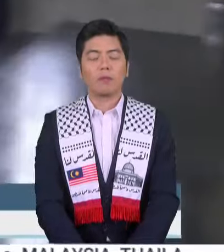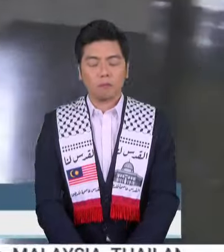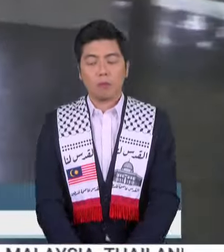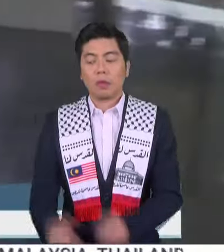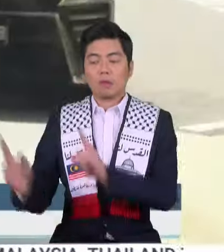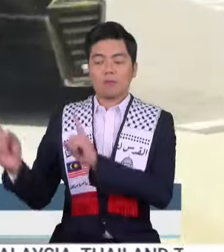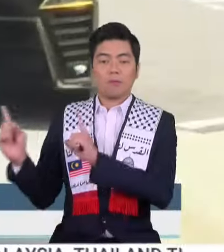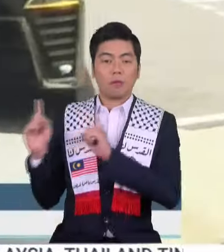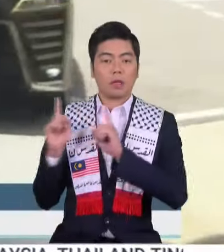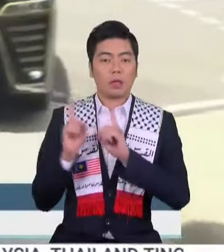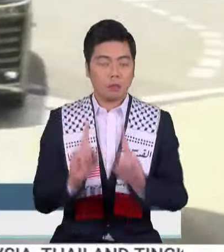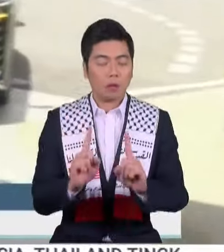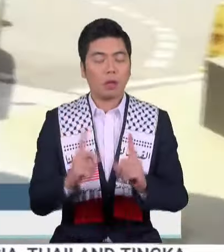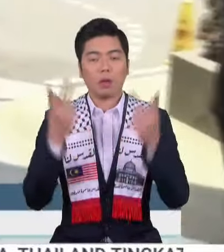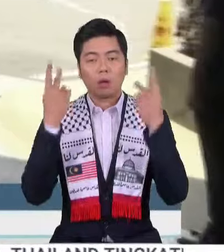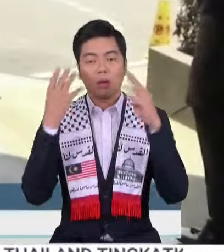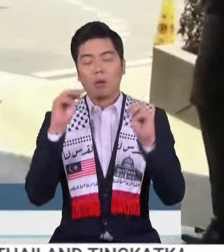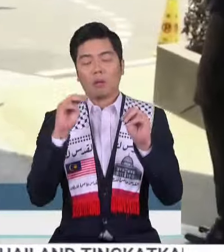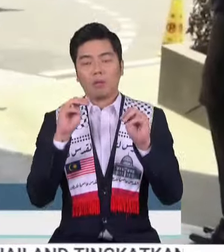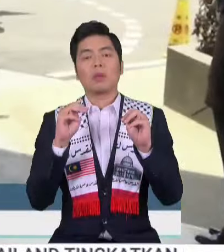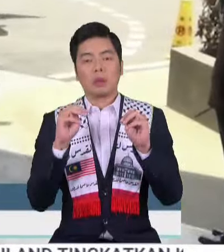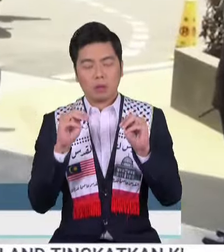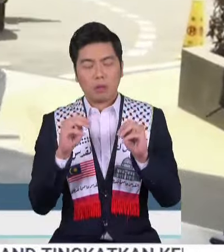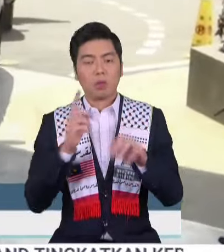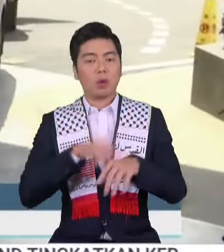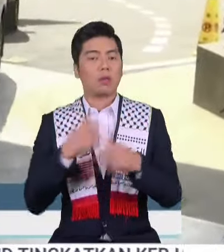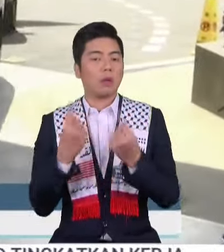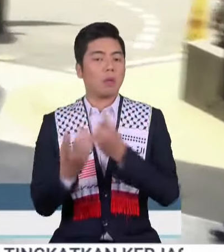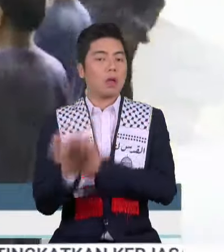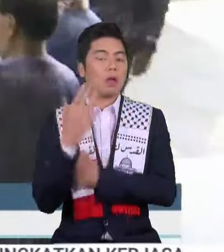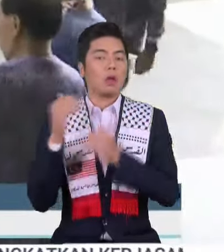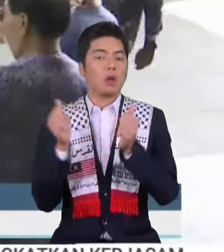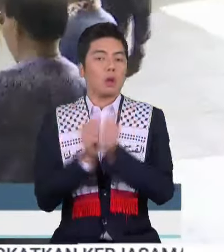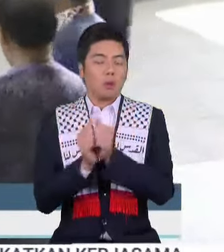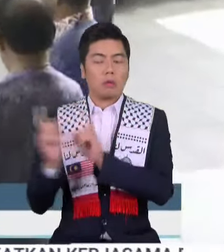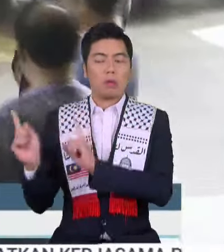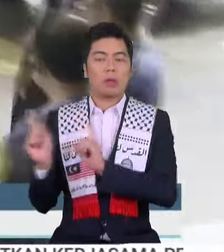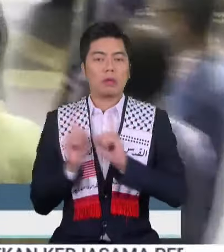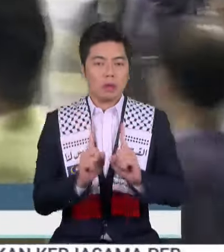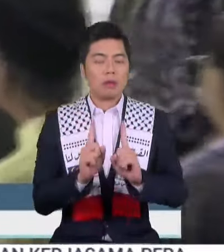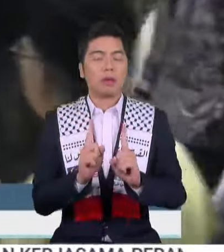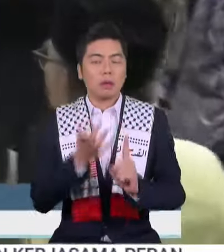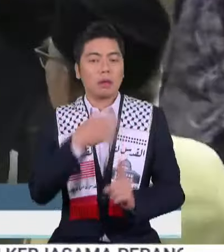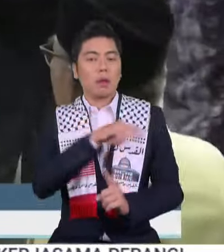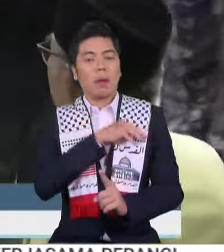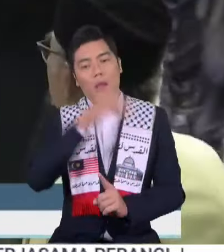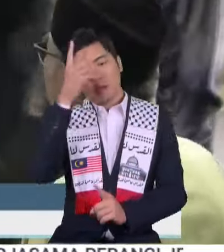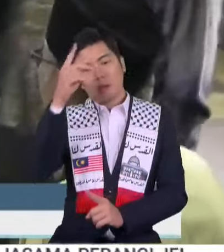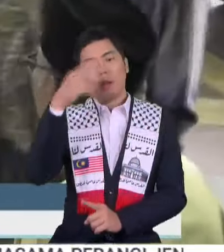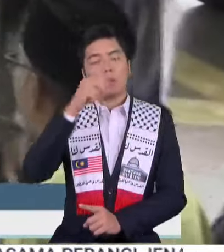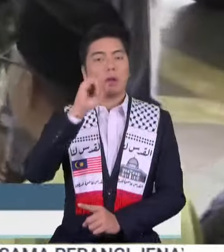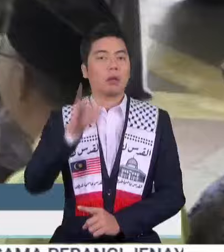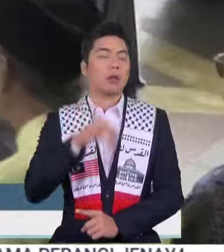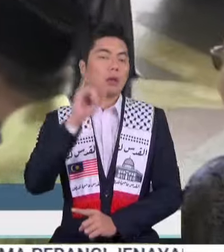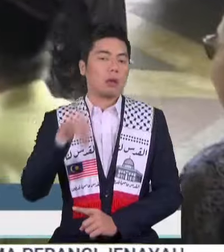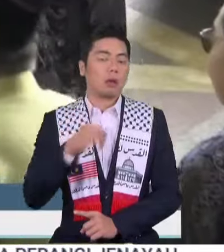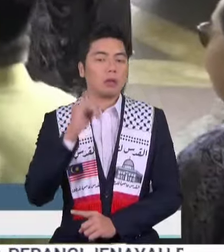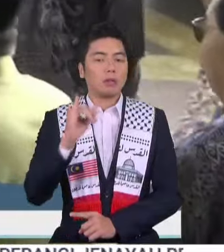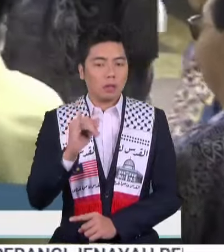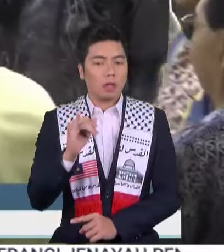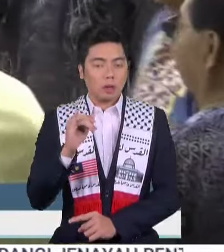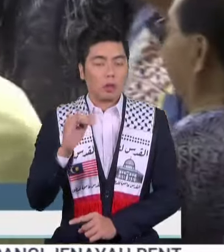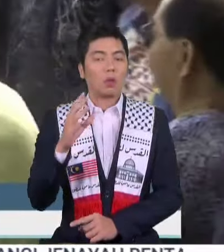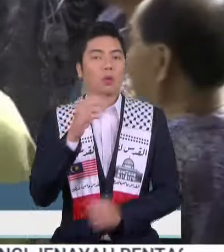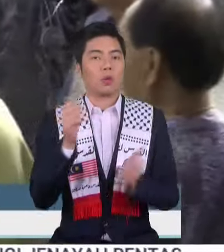Ketibaan Perdana Menteri pukul 10.13 pagi tadi diiringi Ketua Menteri Sabah, Dato Seri Panglima Haji Ji Haji Nor, disambut